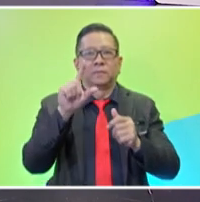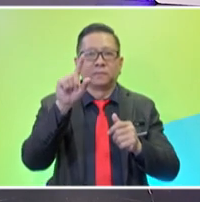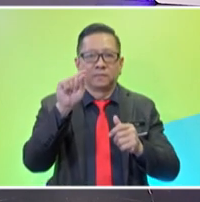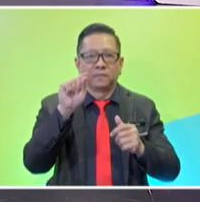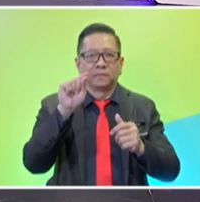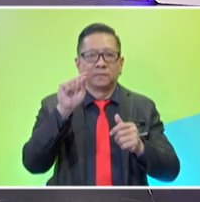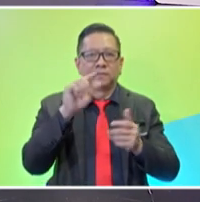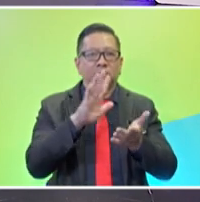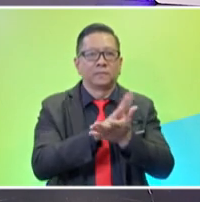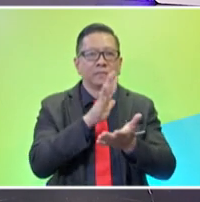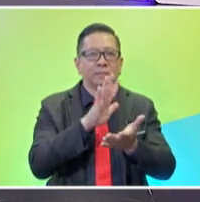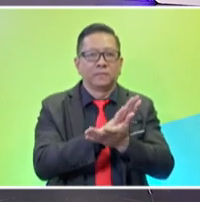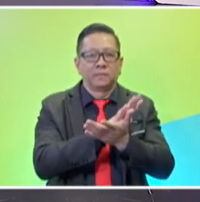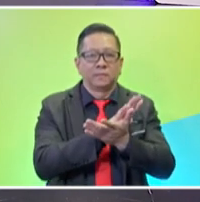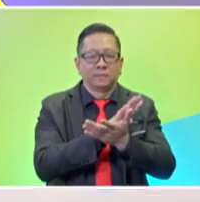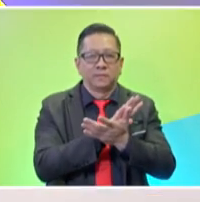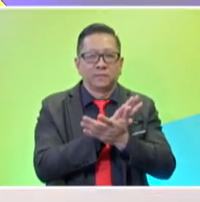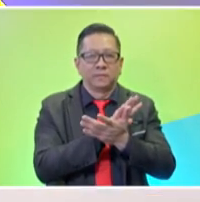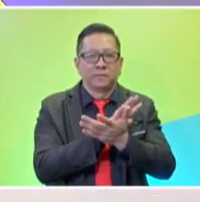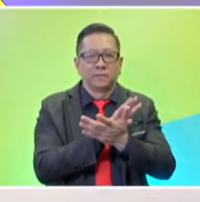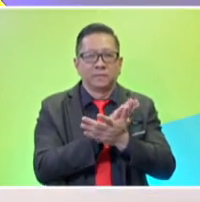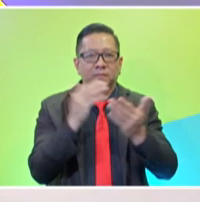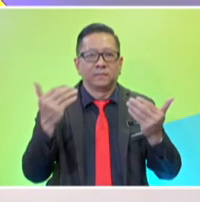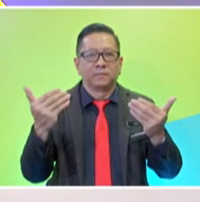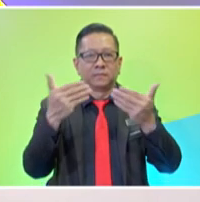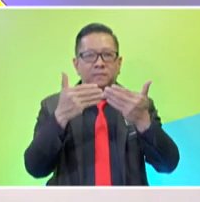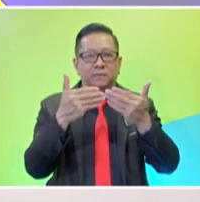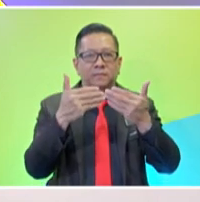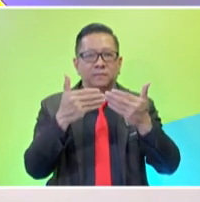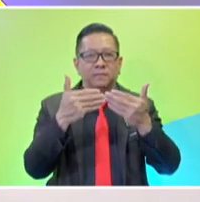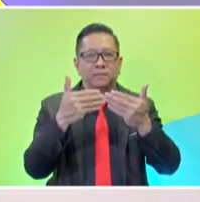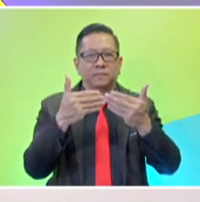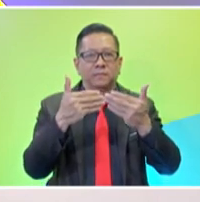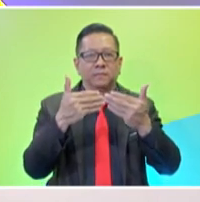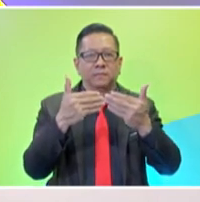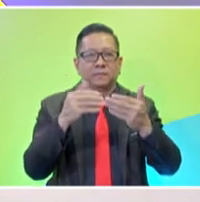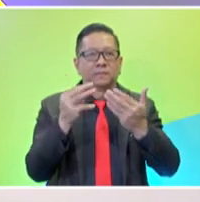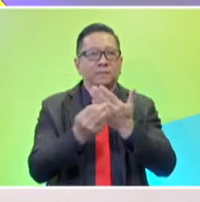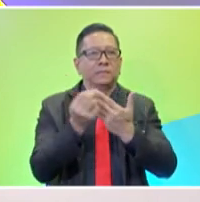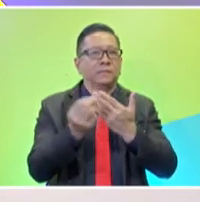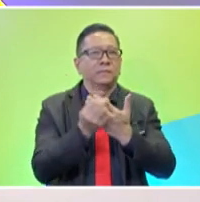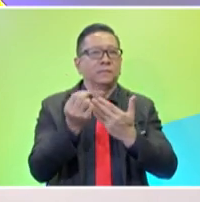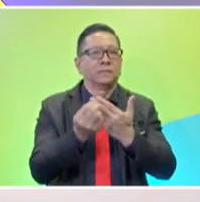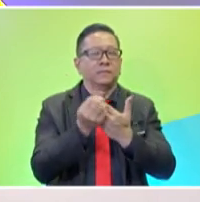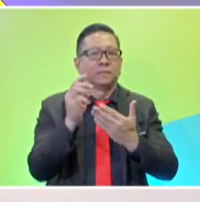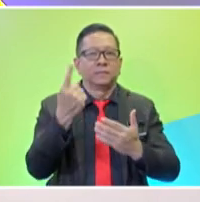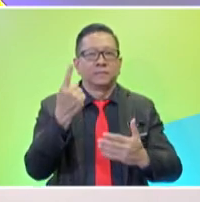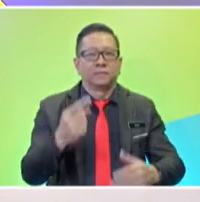Oke sudah ini tadi dicantumkan kita guna bahan-bahan yang mudah yang ada